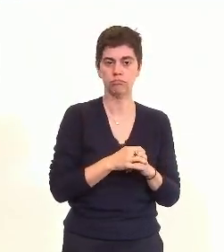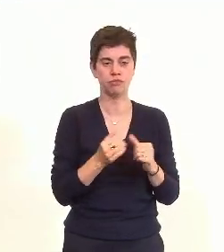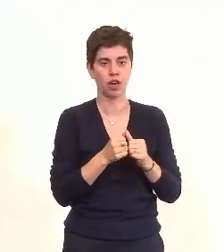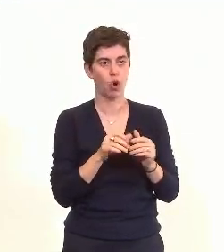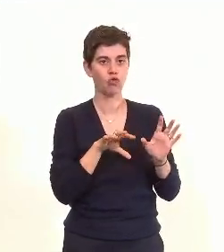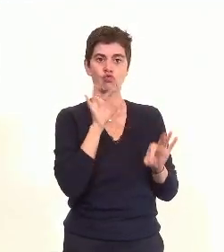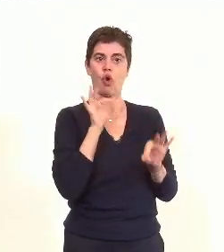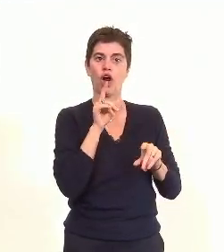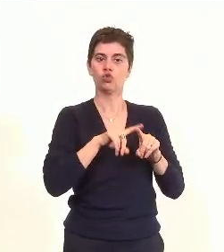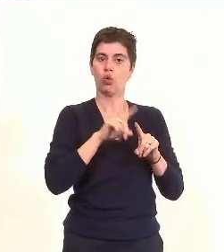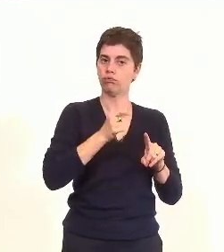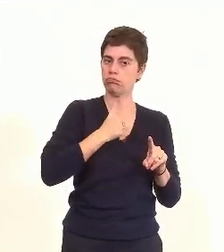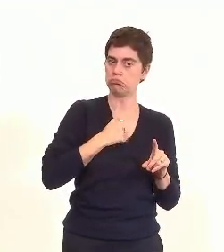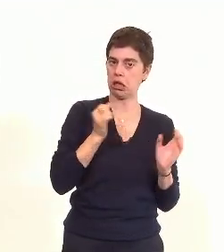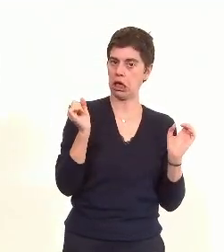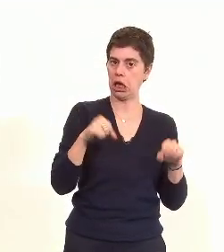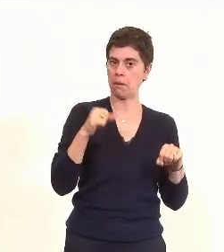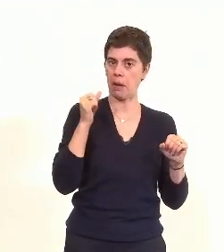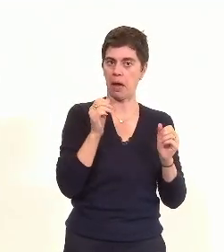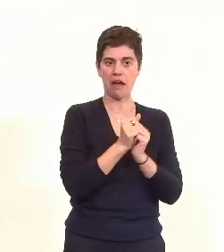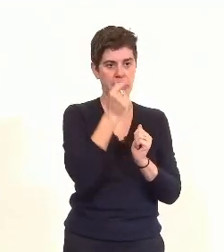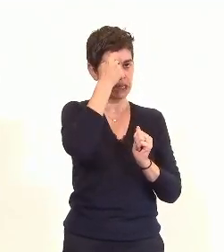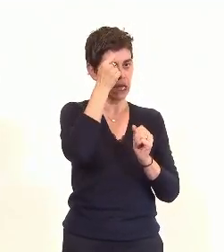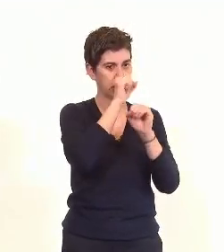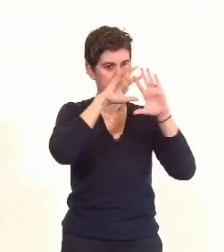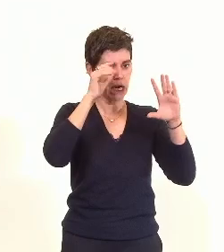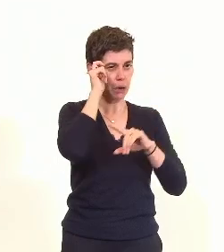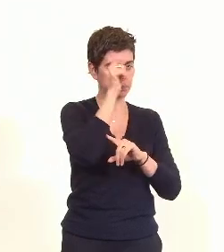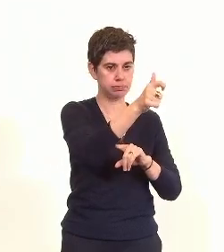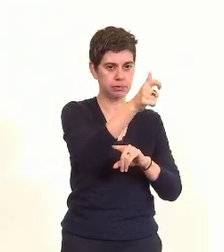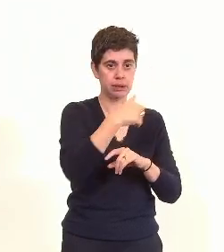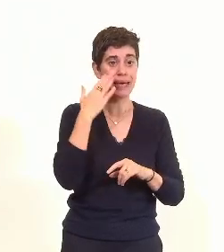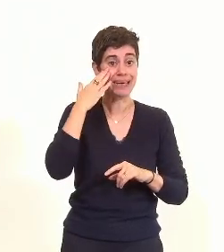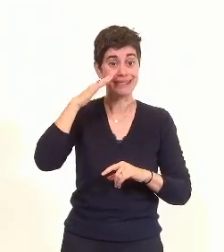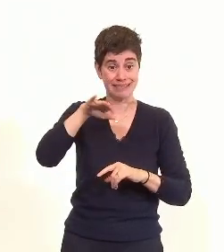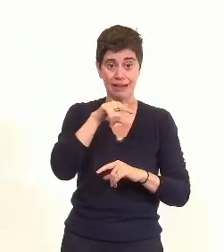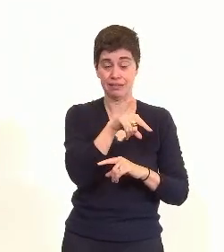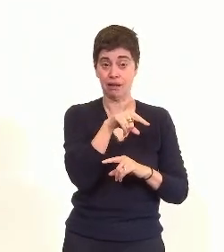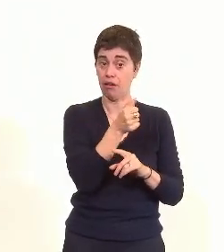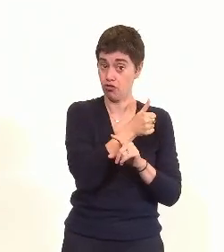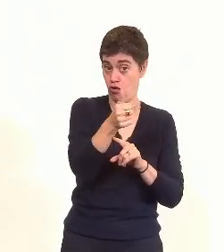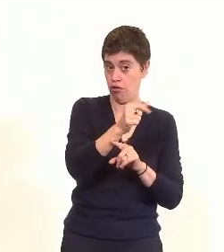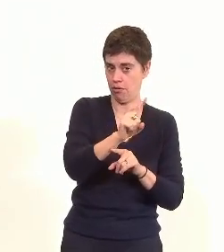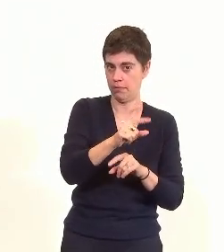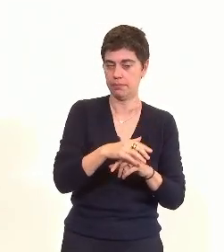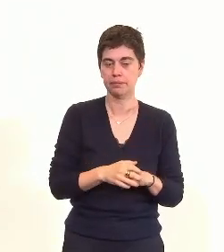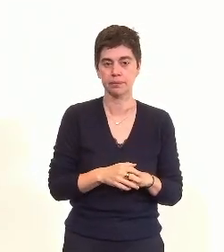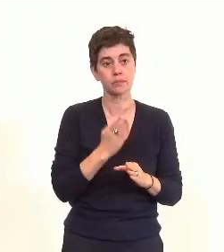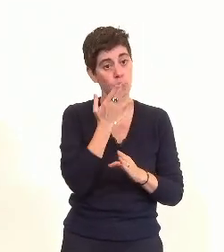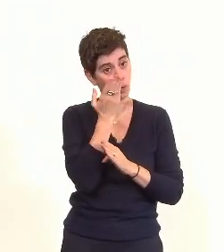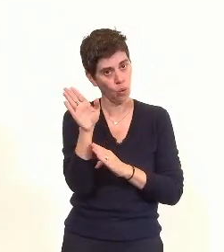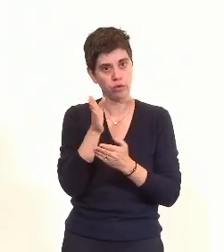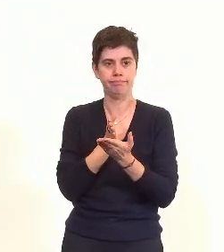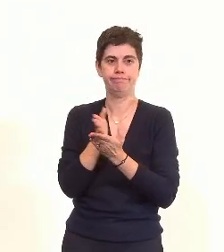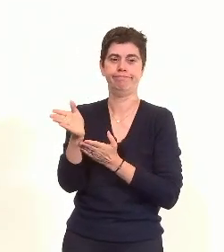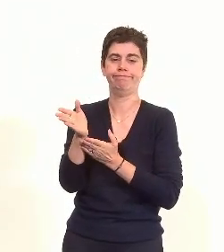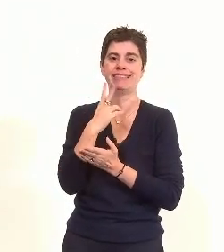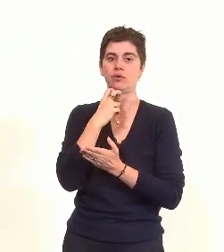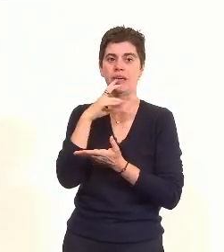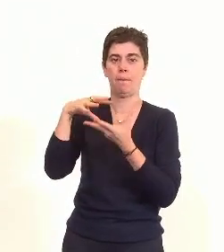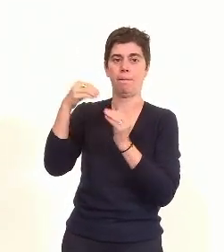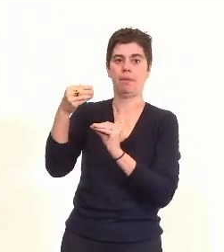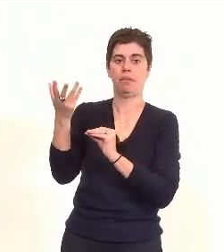choix personnel et rationnel, mais ce modèle cartésien de la citoyenneté n'est pas le seul. Une autre figure du citoyen tend également